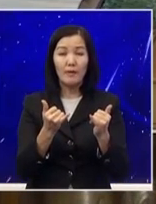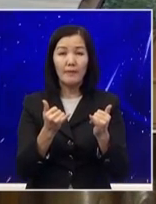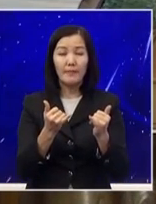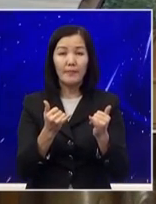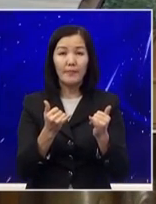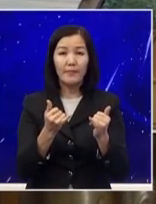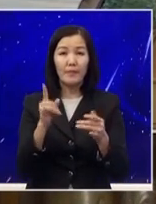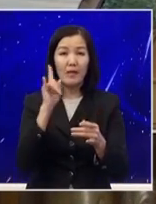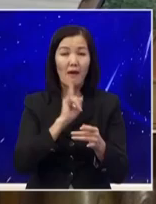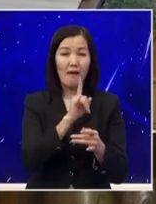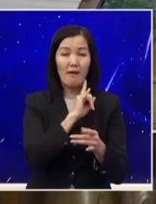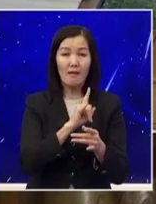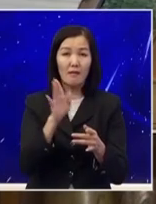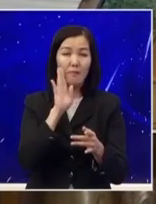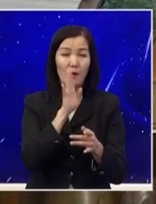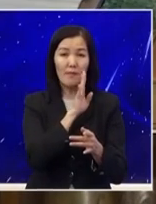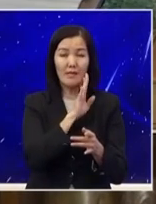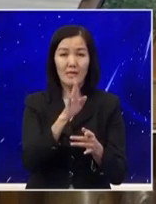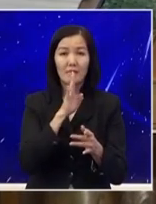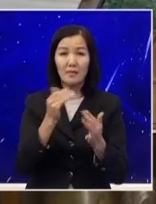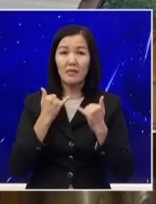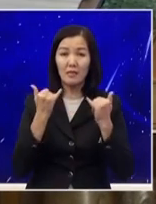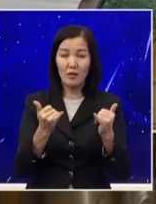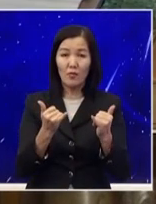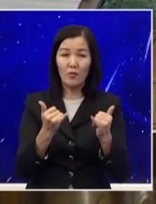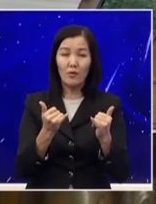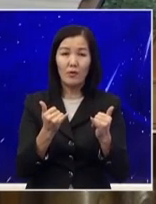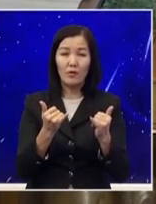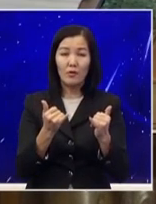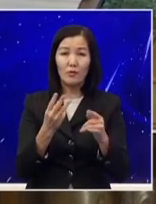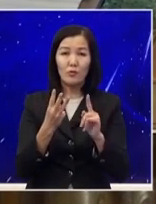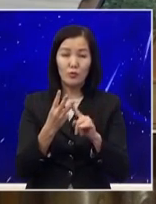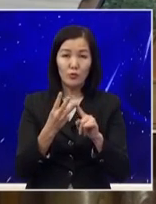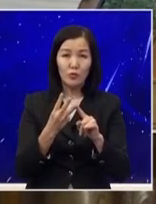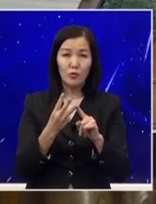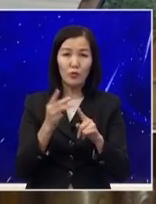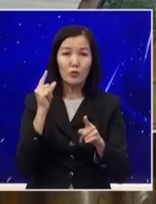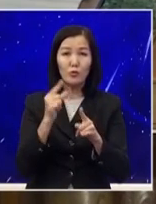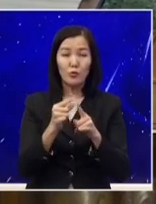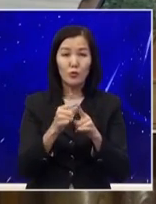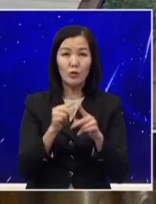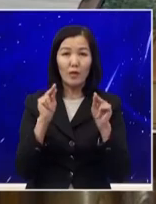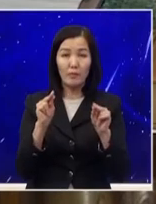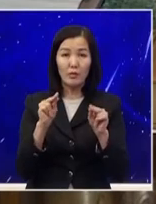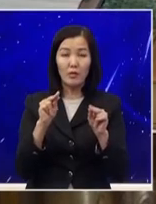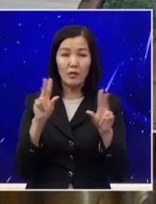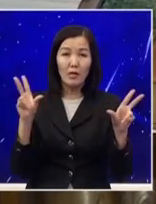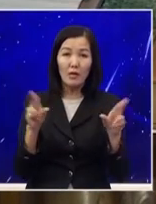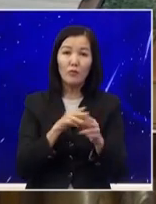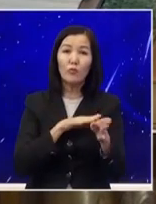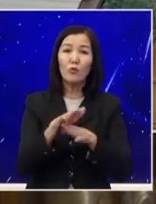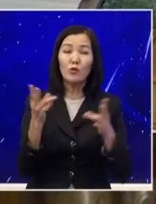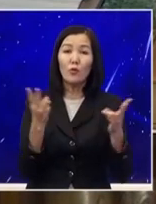Ол әйелді сыйлау, ананы сыйлау, қызды сыйлау. Үшінші сөзге тоқты. Бұл